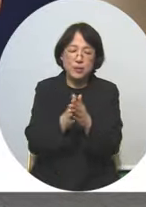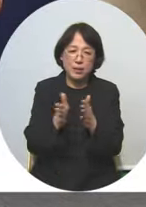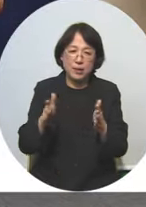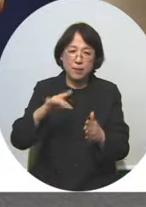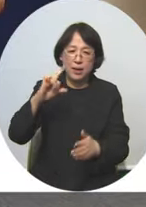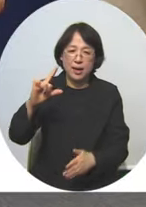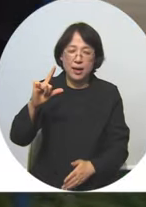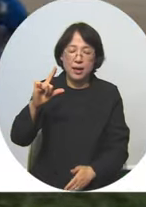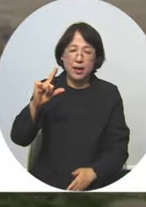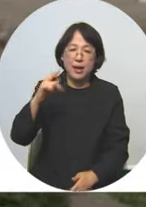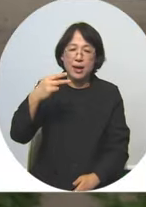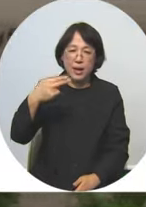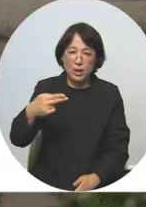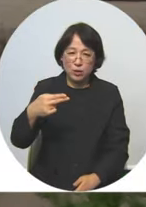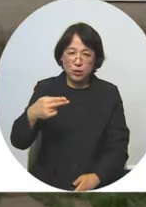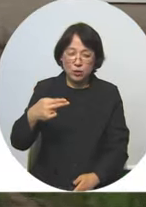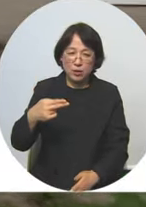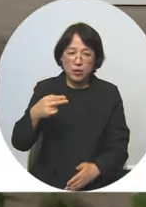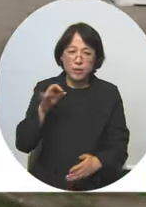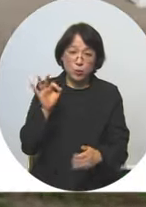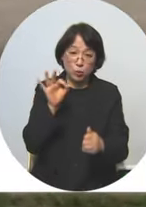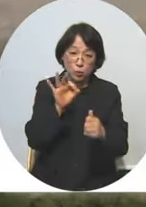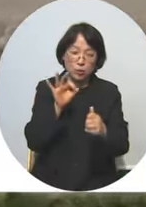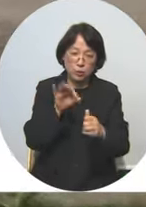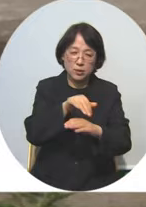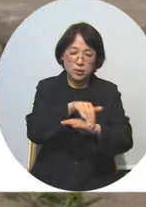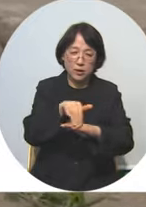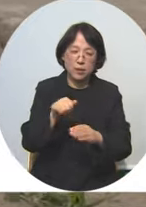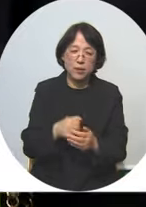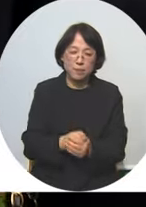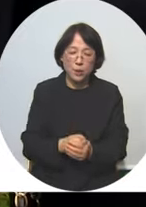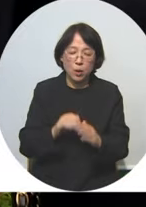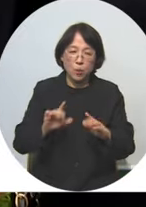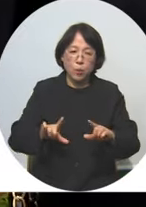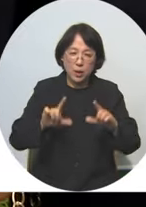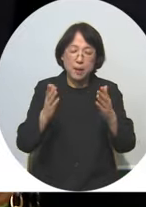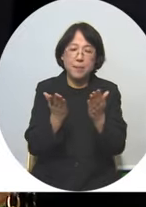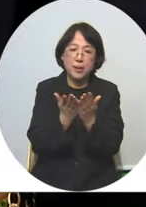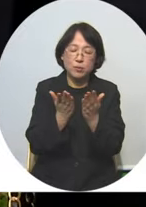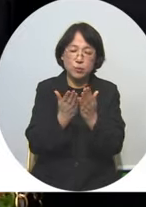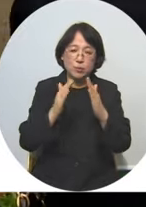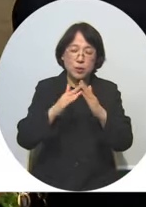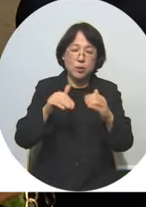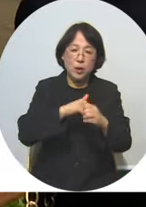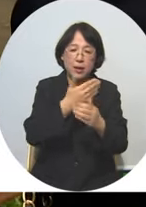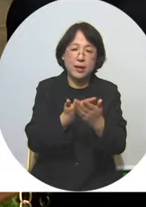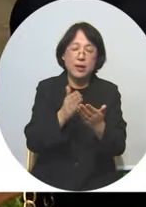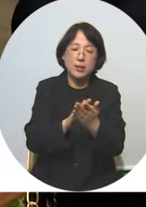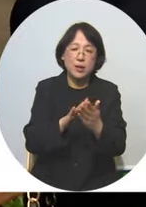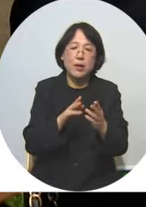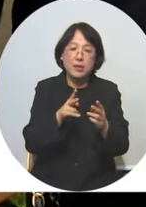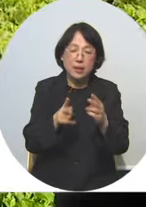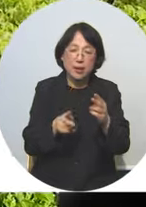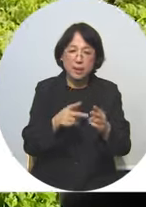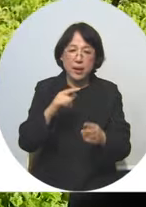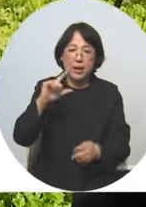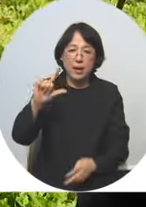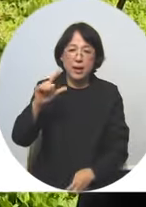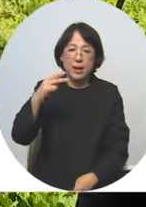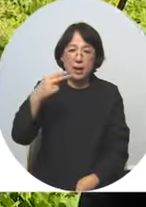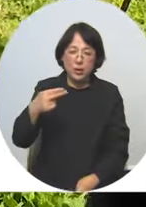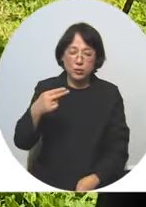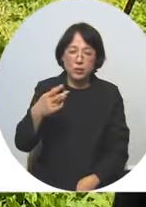방식입니다. 올해는 국가유공자 100가구에 대한 맞춤형 주거환경 개선 사업에 LH가 30억